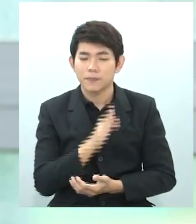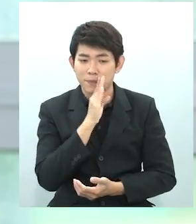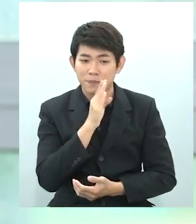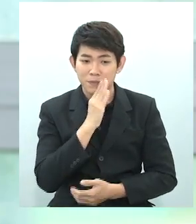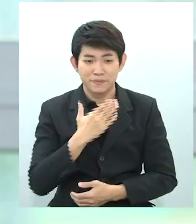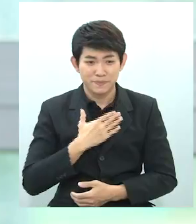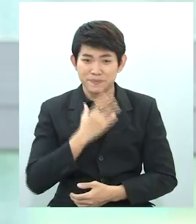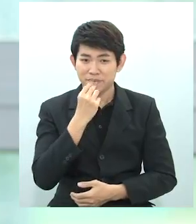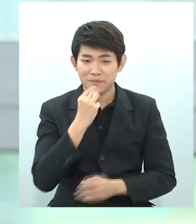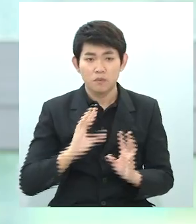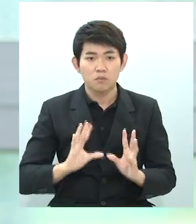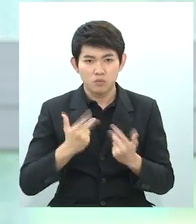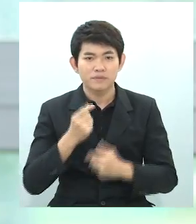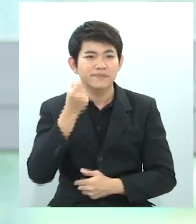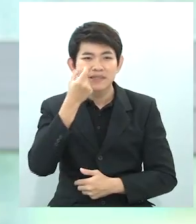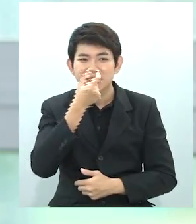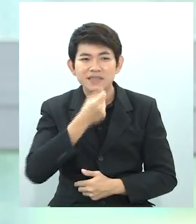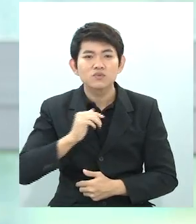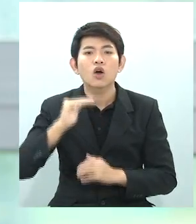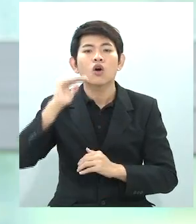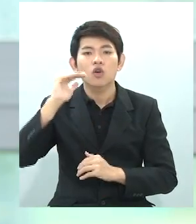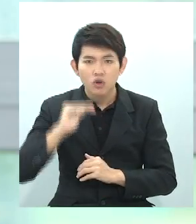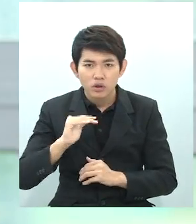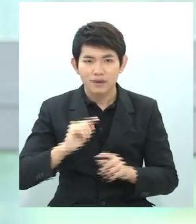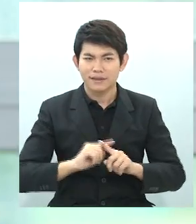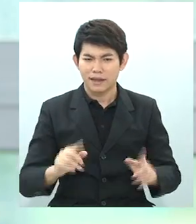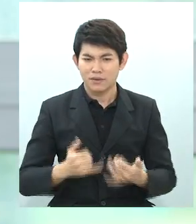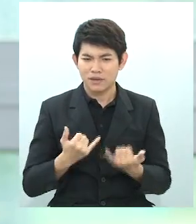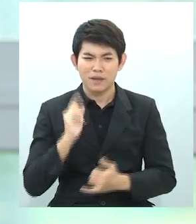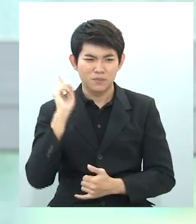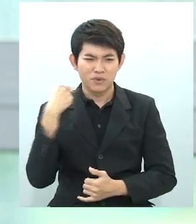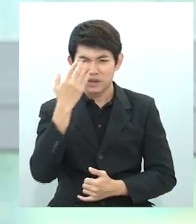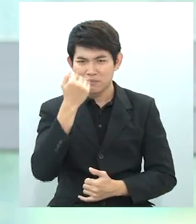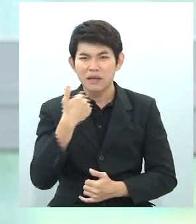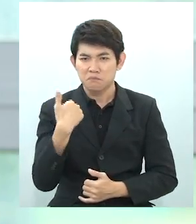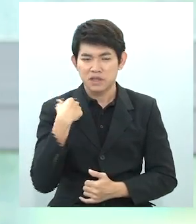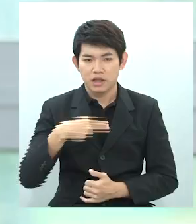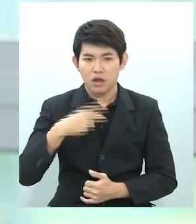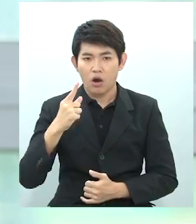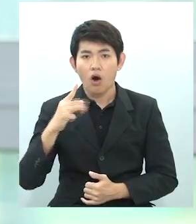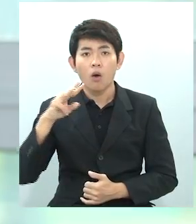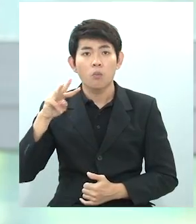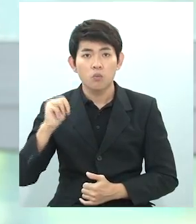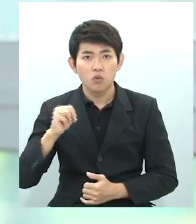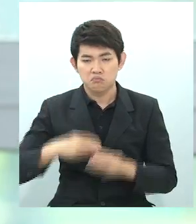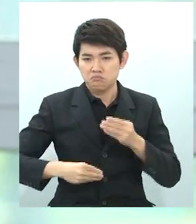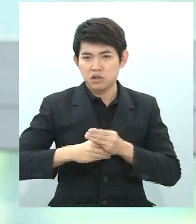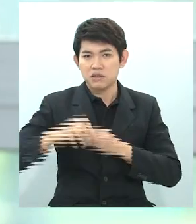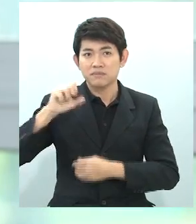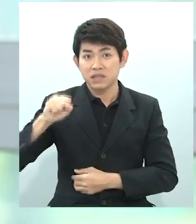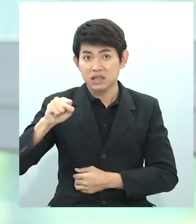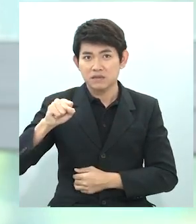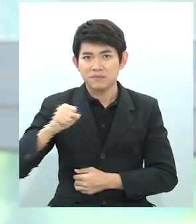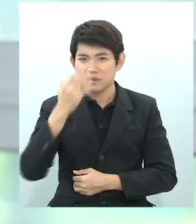สิวเนี่ยควรจะดีขึ้นนะคะแต่จริงๆในปัจจุบันนะคะผู้หญิงที่หมดประจำเดือนก็ได้รับพวกฮอร์โมนเสริ ม นะคะแล้วก็อาจจะมี